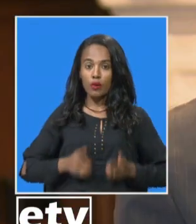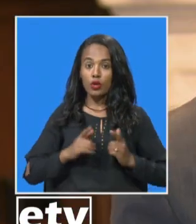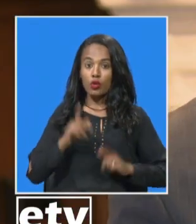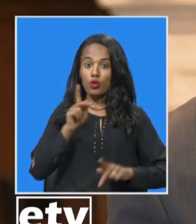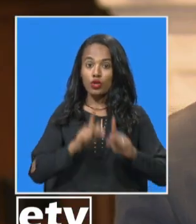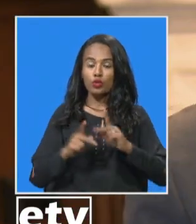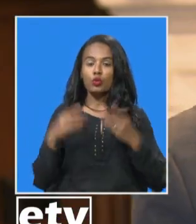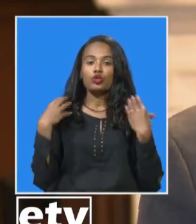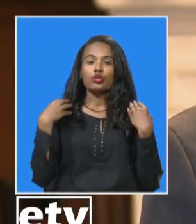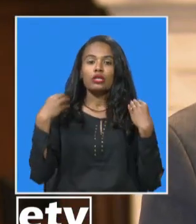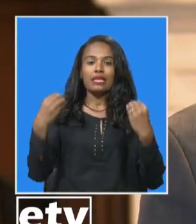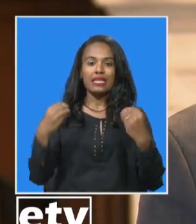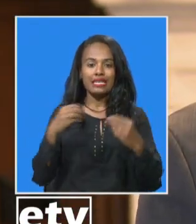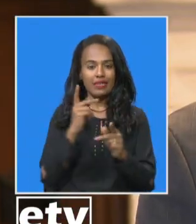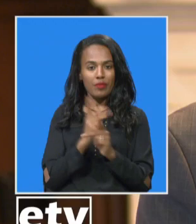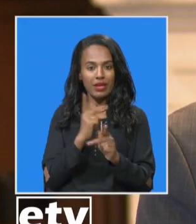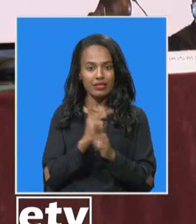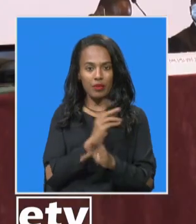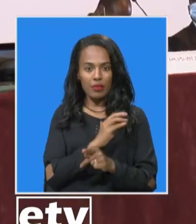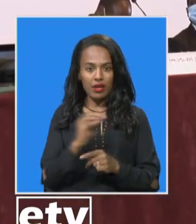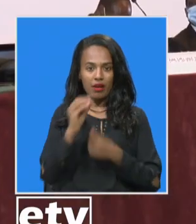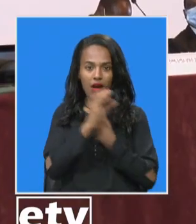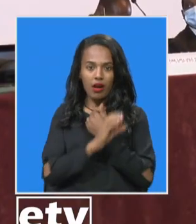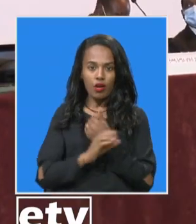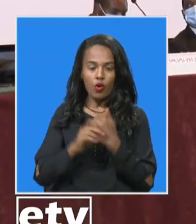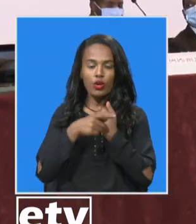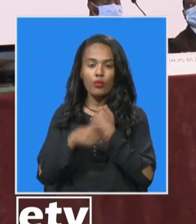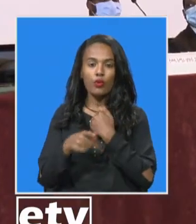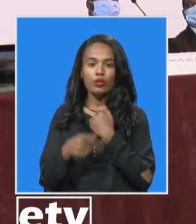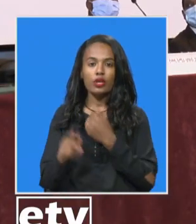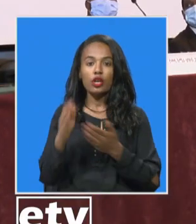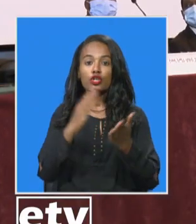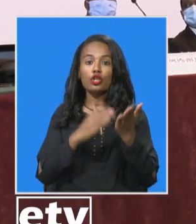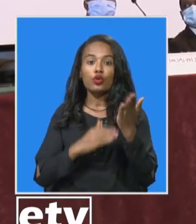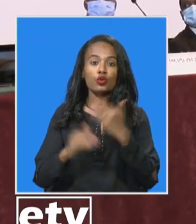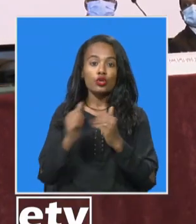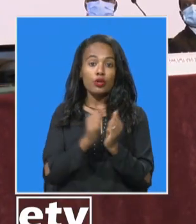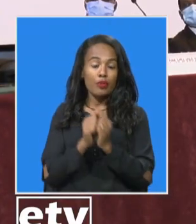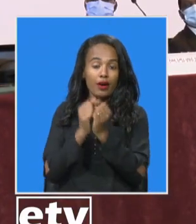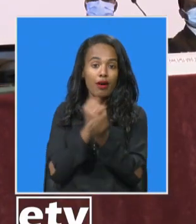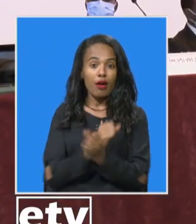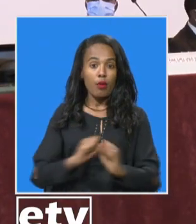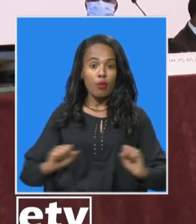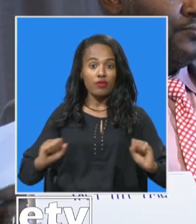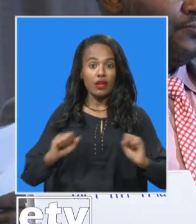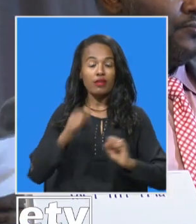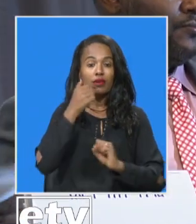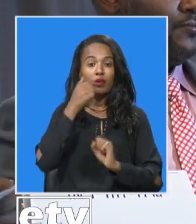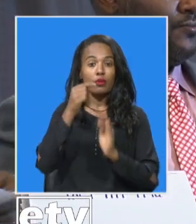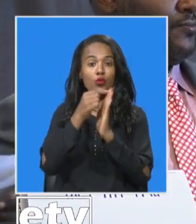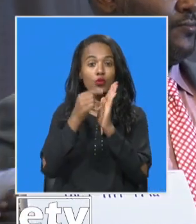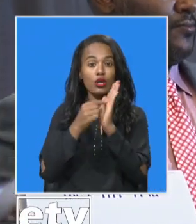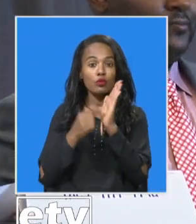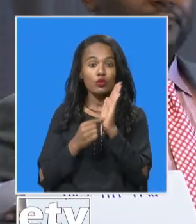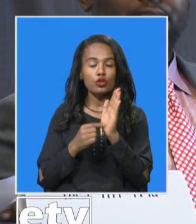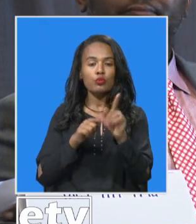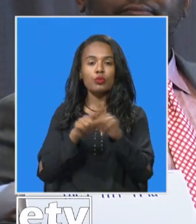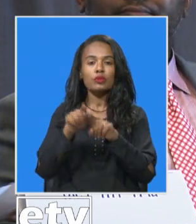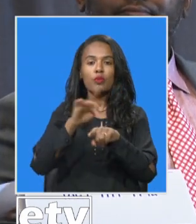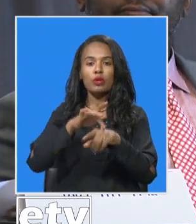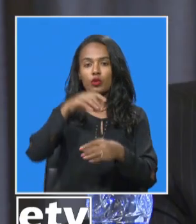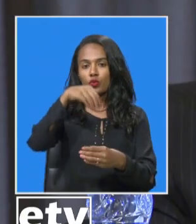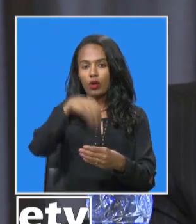ህዝቦች ደህንነትን ማስጠበቅና ሀገራዊ የፖለቲካ ችግሮችን በጋራ መፍታት የሚሉ ነጥቦችም